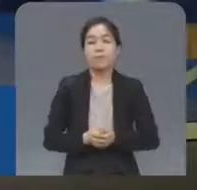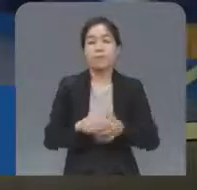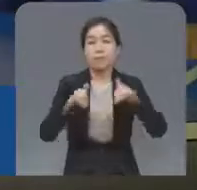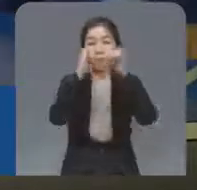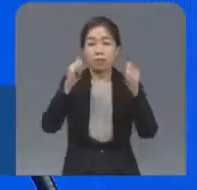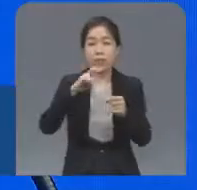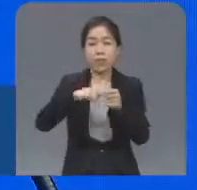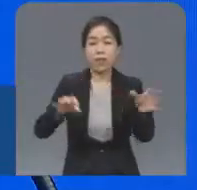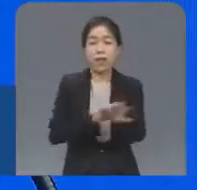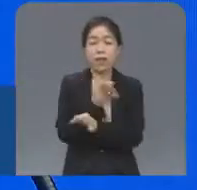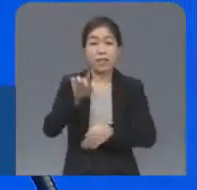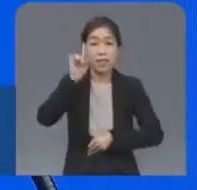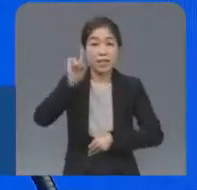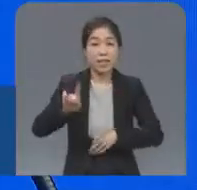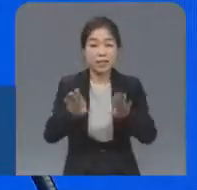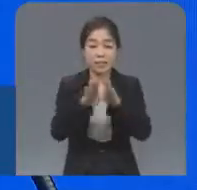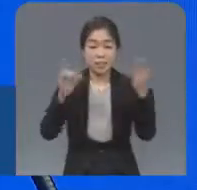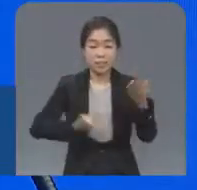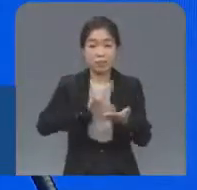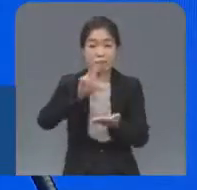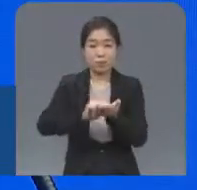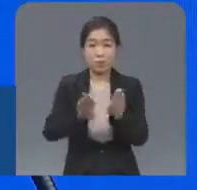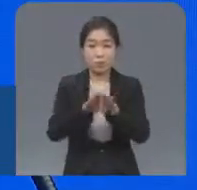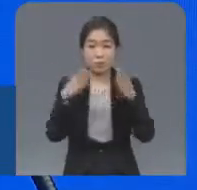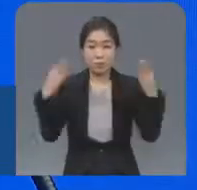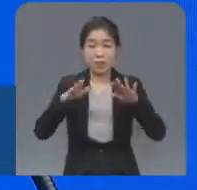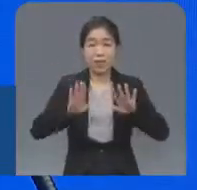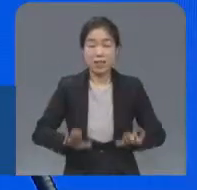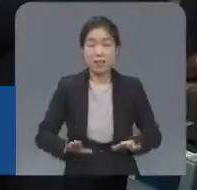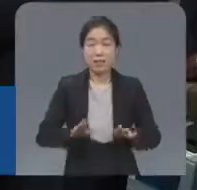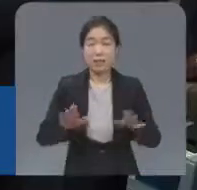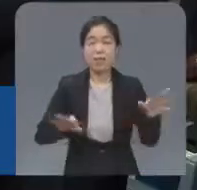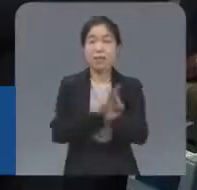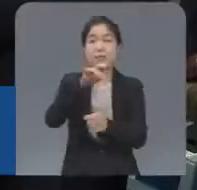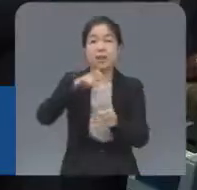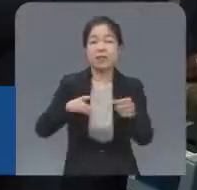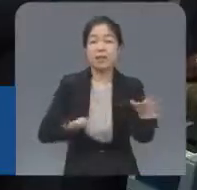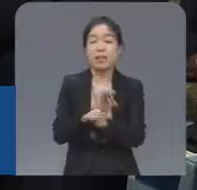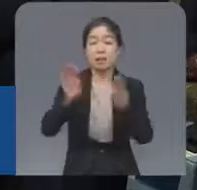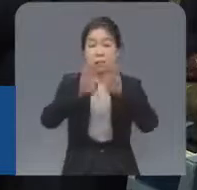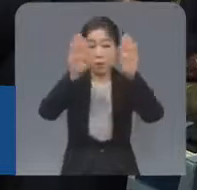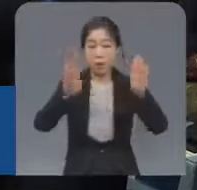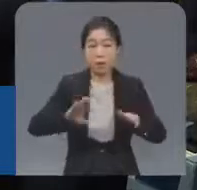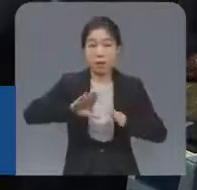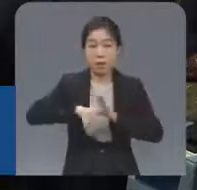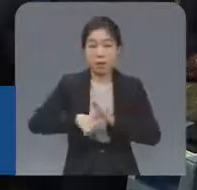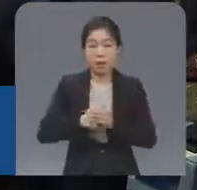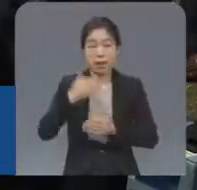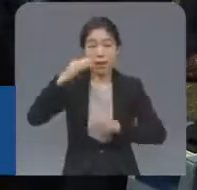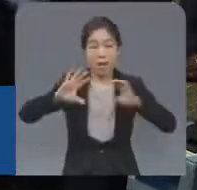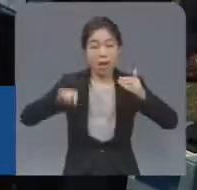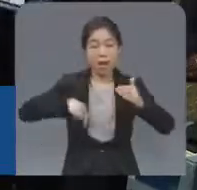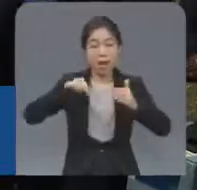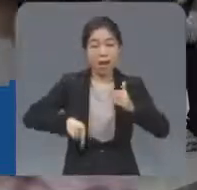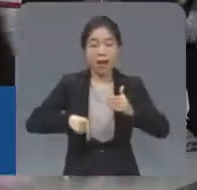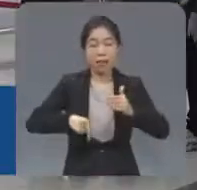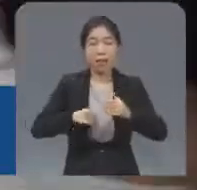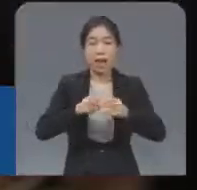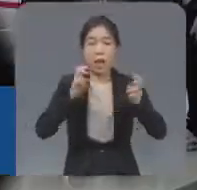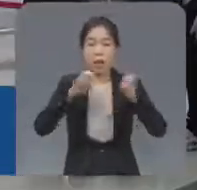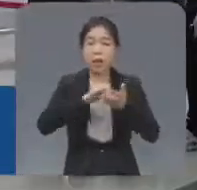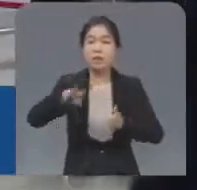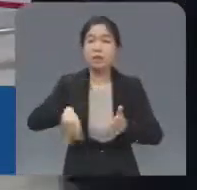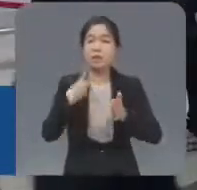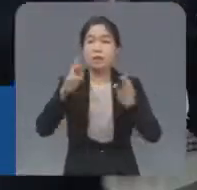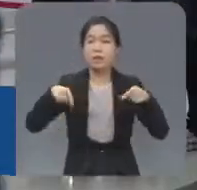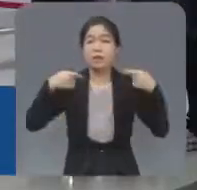사회적 경제 내일을 열다라는 주제로 열렸던 이번 사회적 경제 박람회에는 국내 사회적 경제 기업 200여